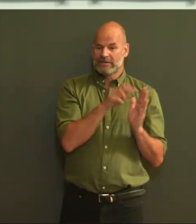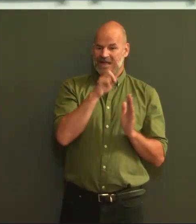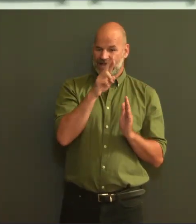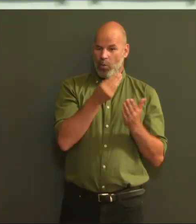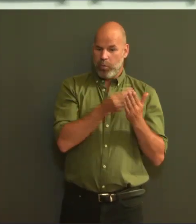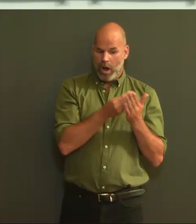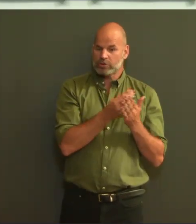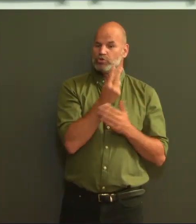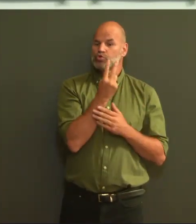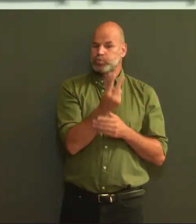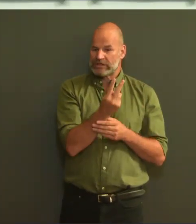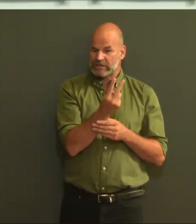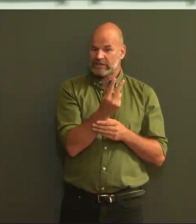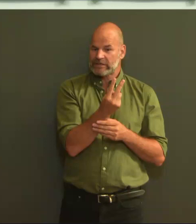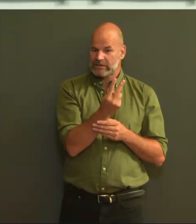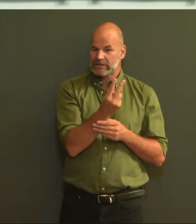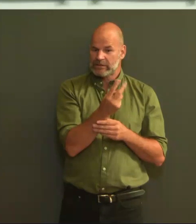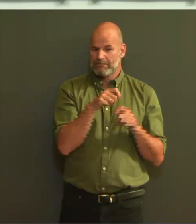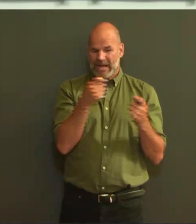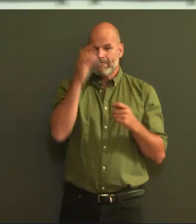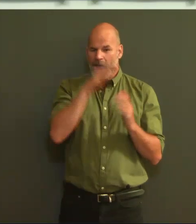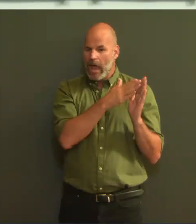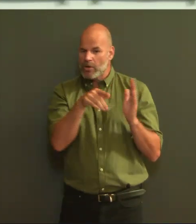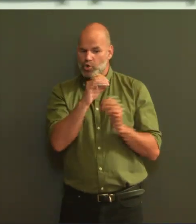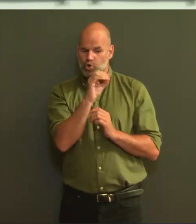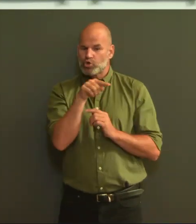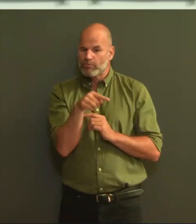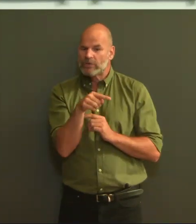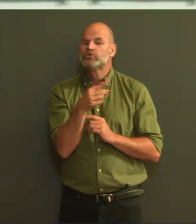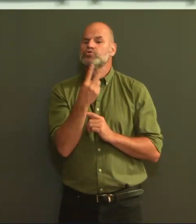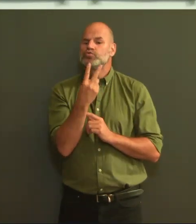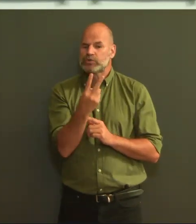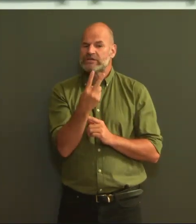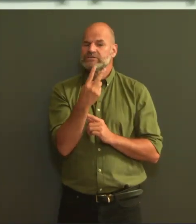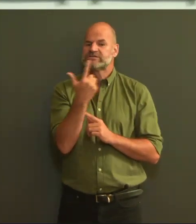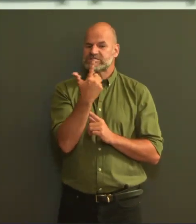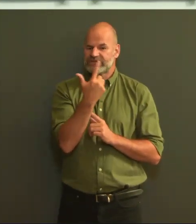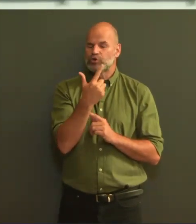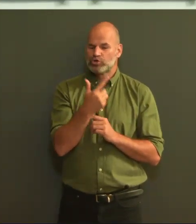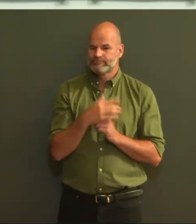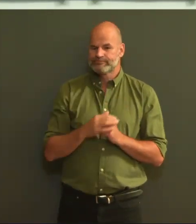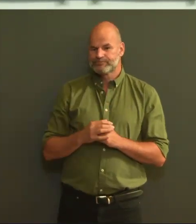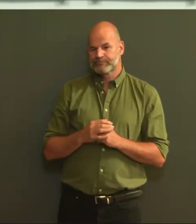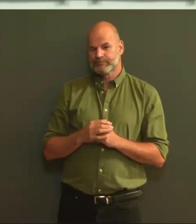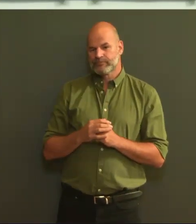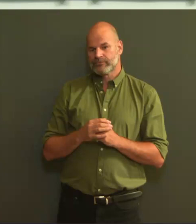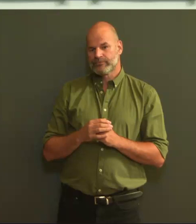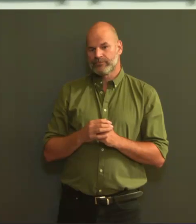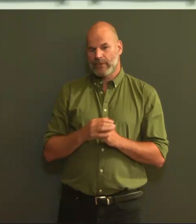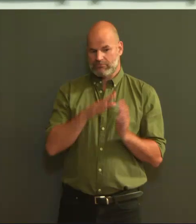tot 0,7. Dat is ongeveer de laagste waarde die we berekend hebben. En momenteel zijn we opnieuw gestegen